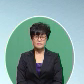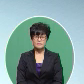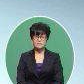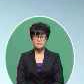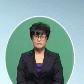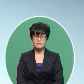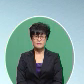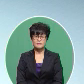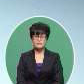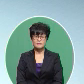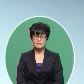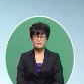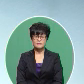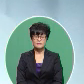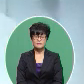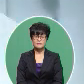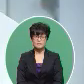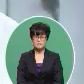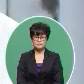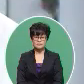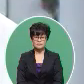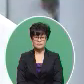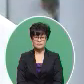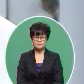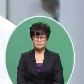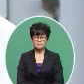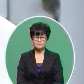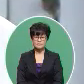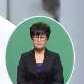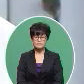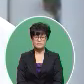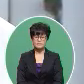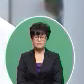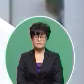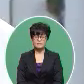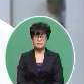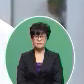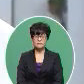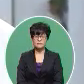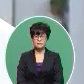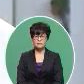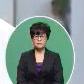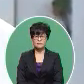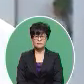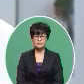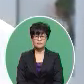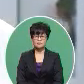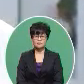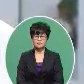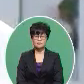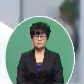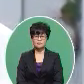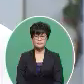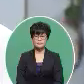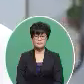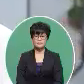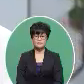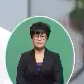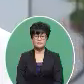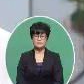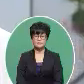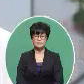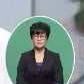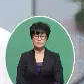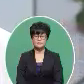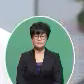아이디어 선암 의 1사 원 찬 문화원 센 식스 교회 음 맛이 자르르 닐스 보어 에 나올